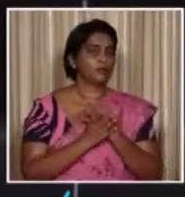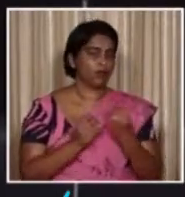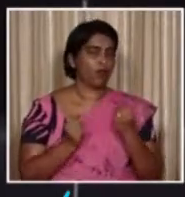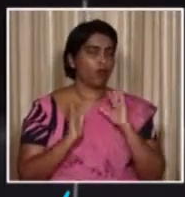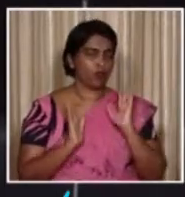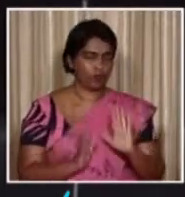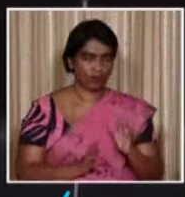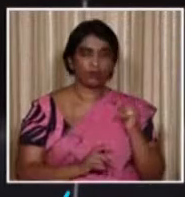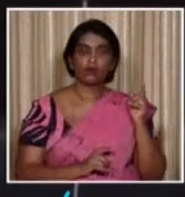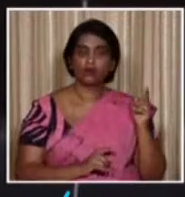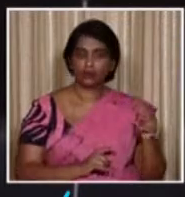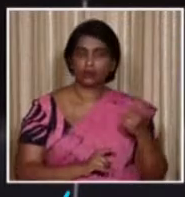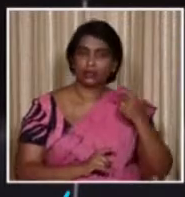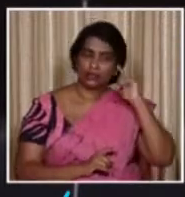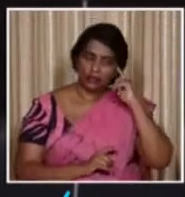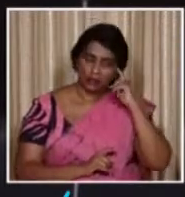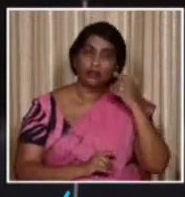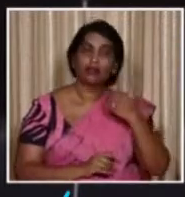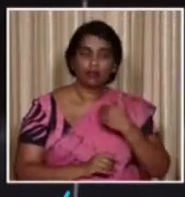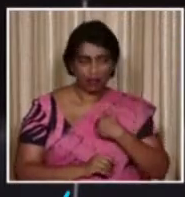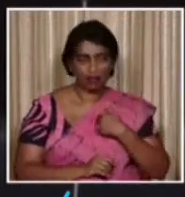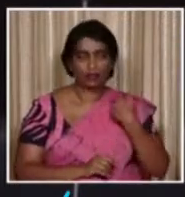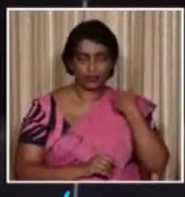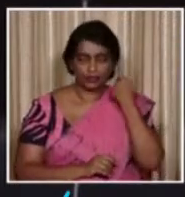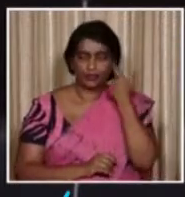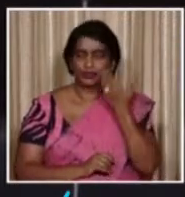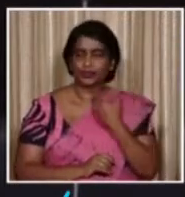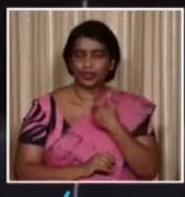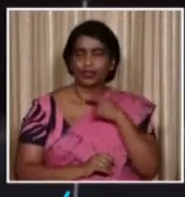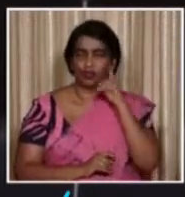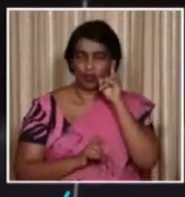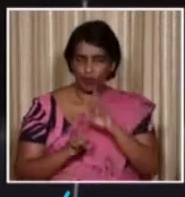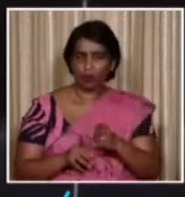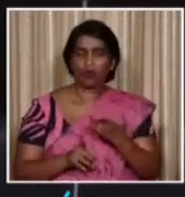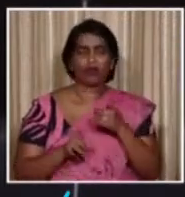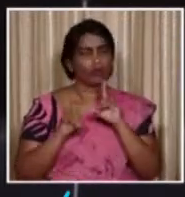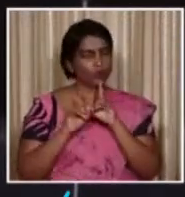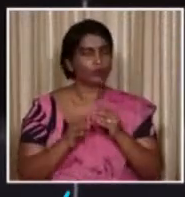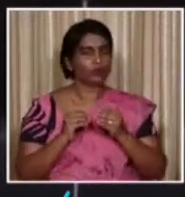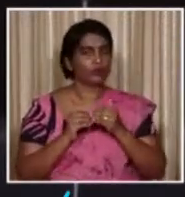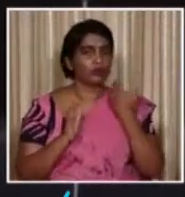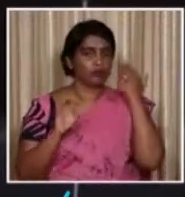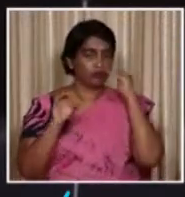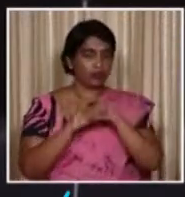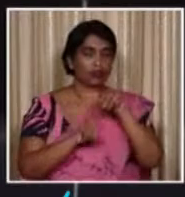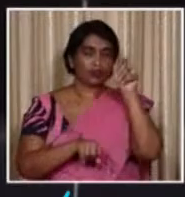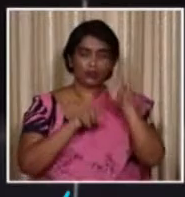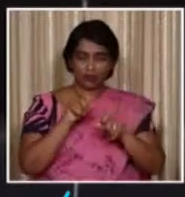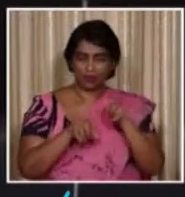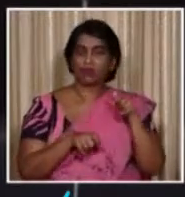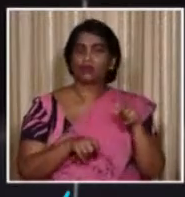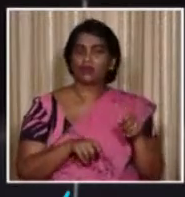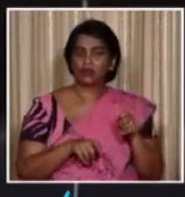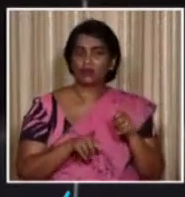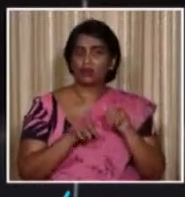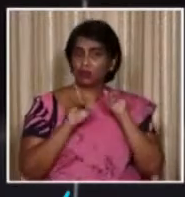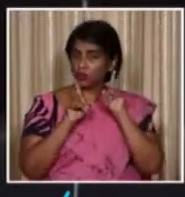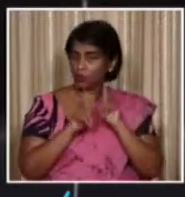යුතුයි මේ වේදනාව අපිට දැනෙනවා මේ වේදනාව අඩුව ඉදිරිපත් වෙච්ච අය මේ